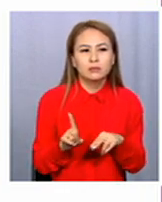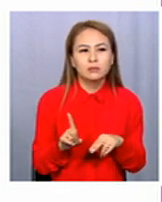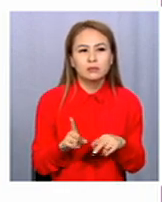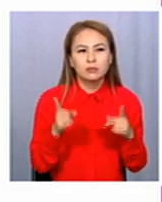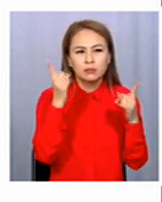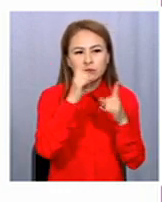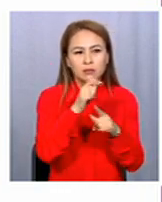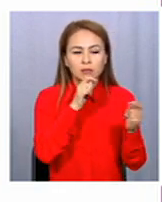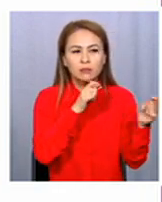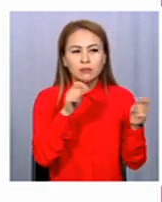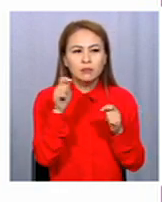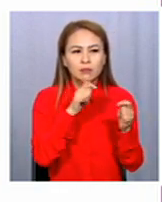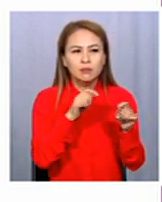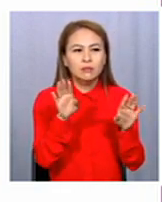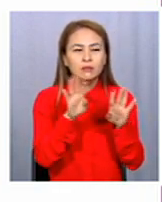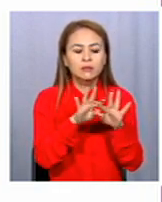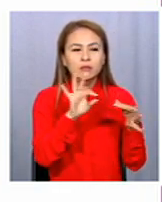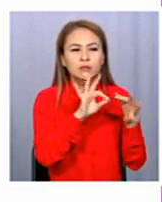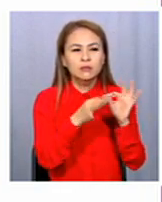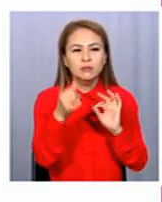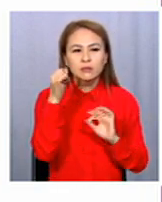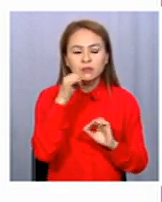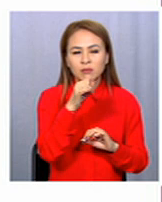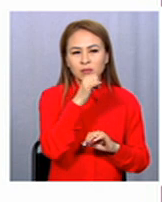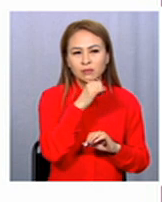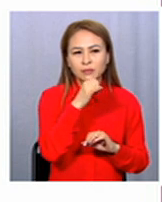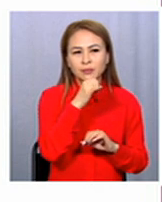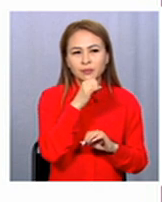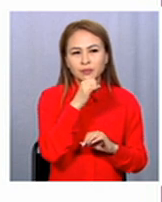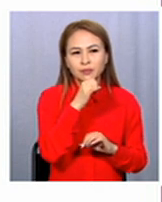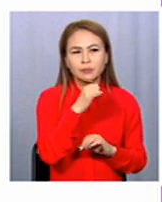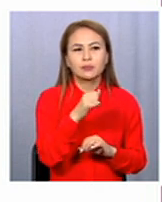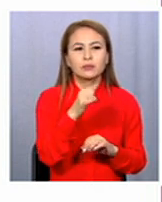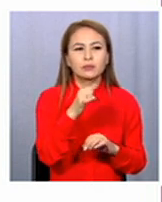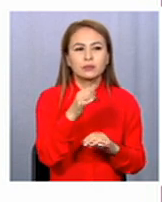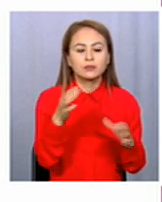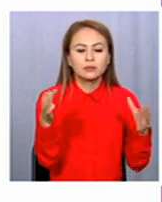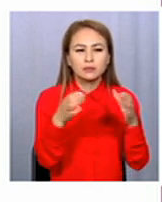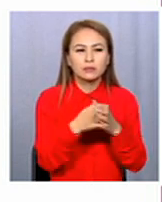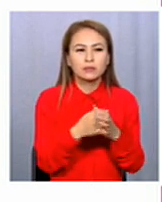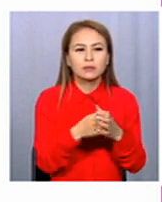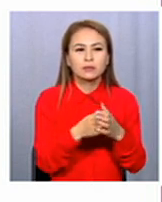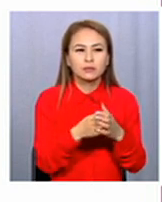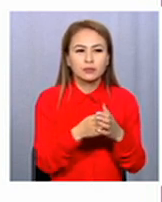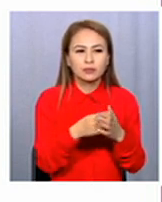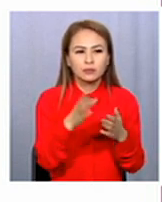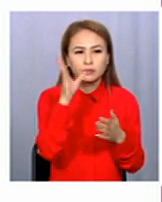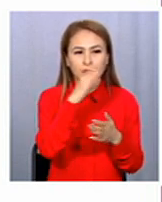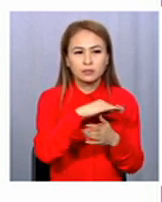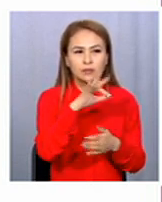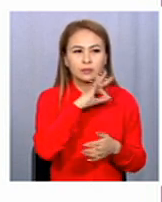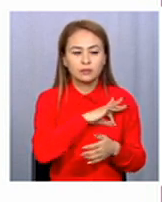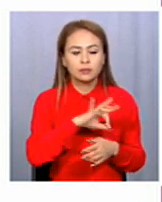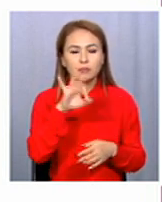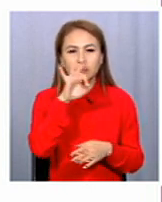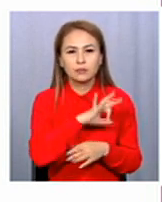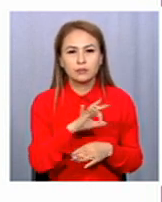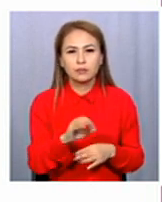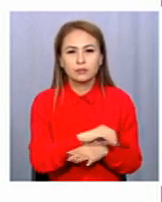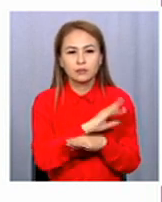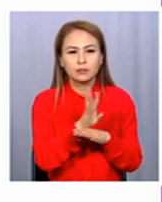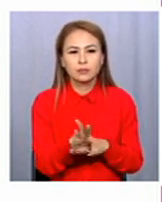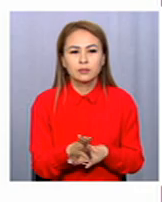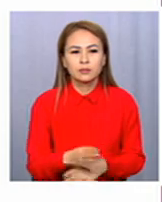Ақпараттық қауіпсіздік ақпаратты, деректерді, құпиялылық, тұтастық және қолжетімділік қасиеттерімен қамтамасыз